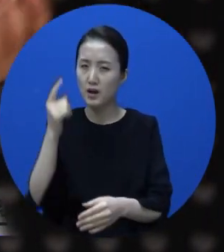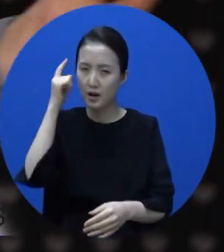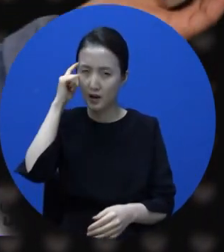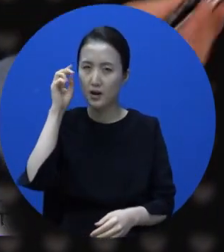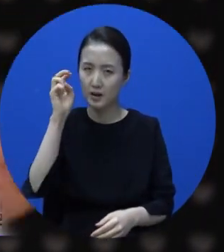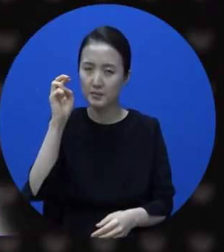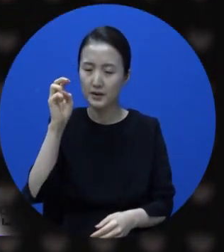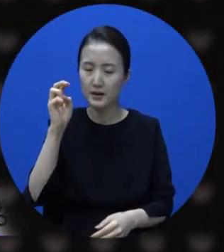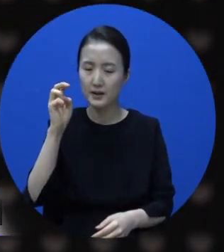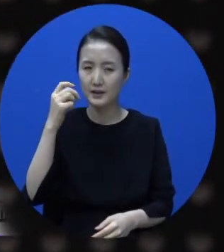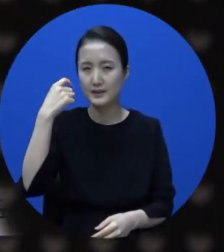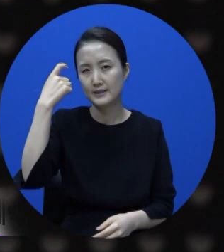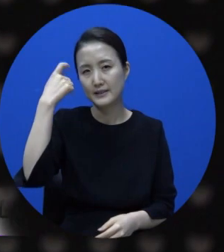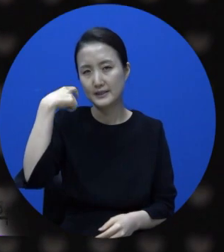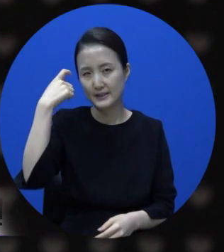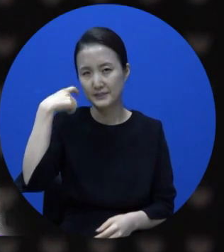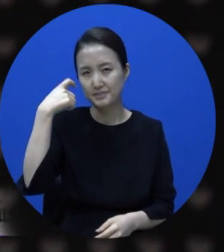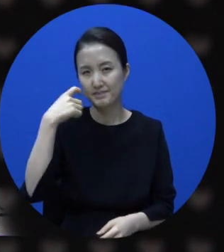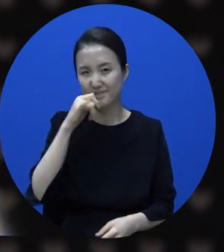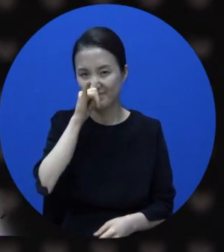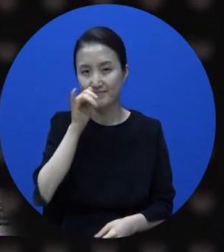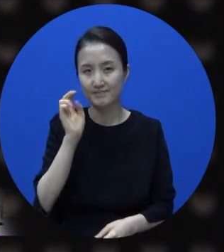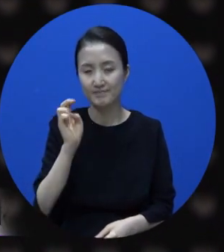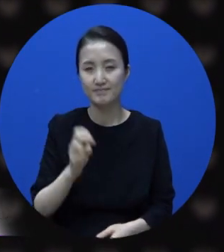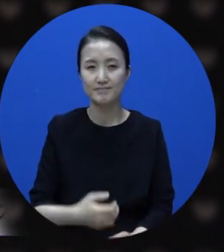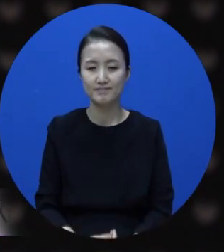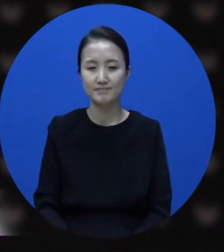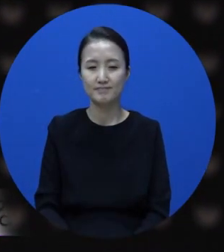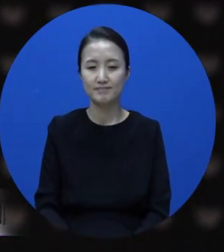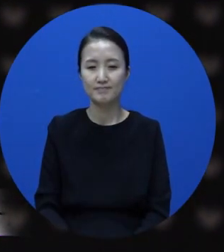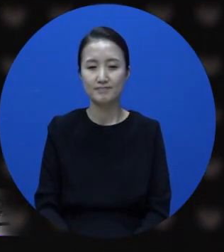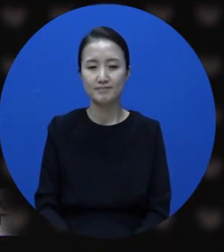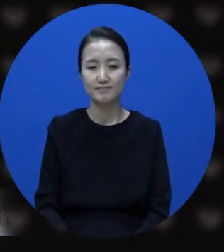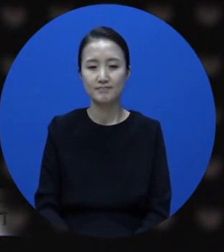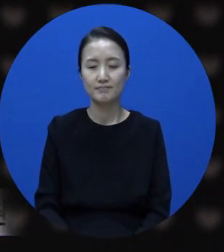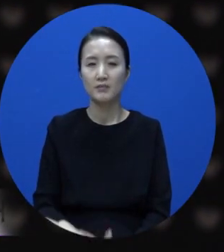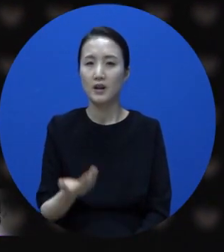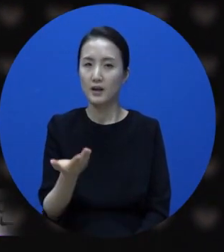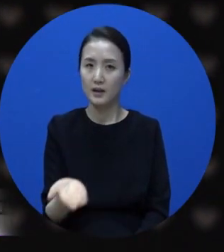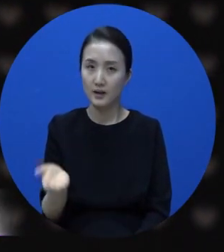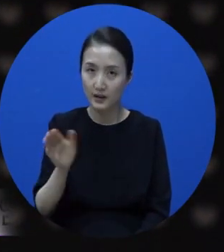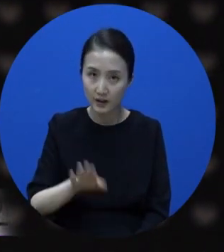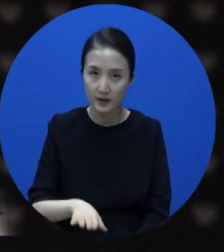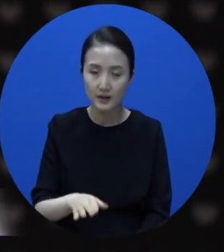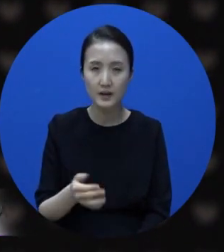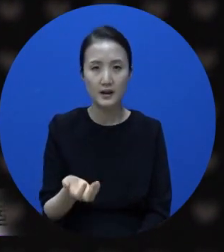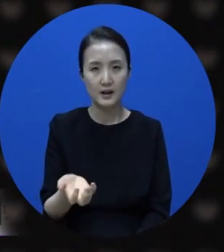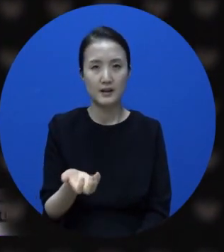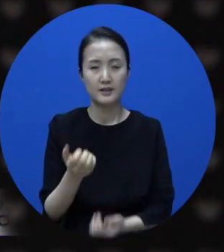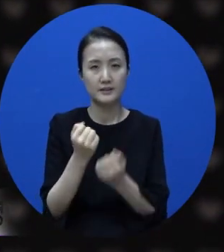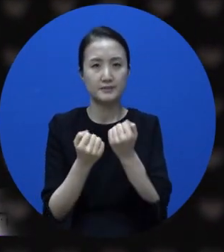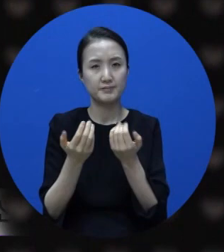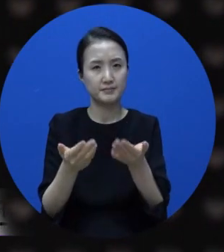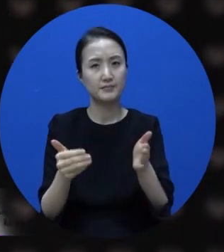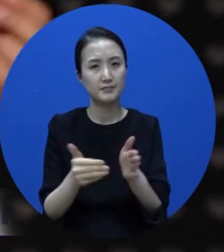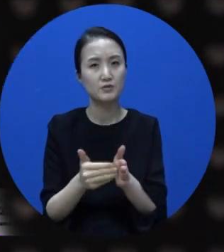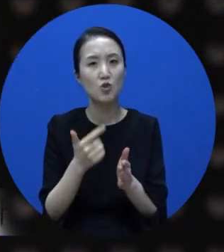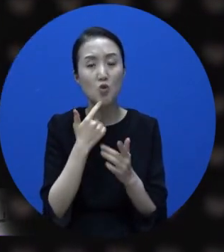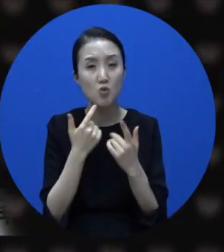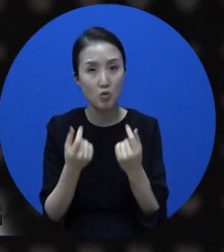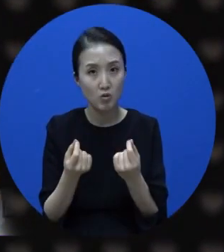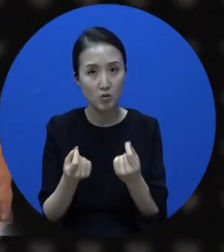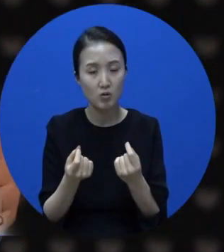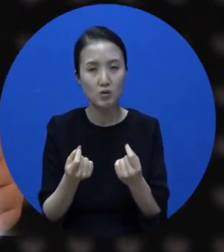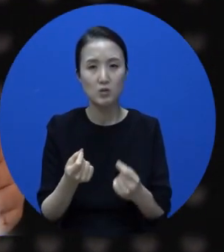경제적 현안들이 펼쳐질지 를 충분히 들여다 보셨을 거라고 생각이 됩니다 그런데 제가 앞에